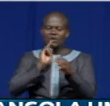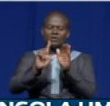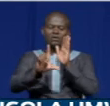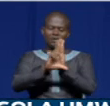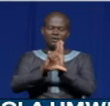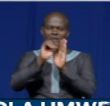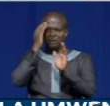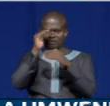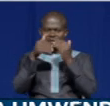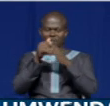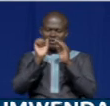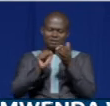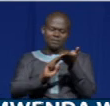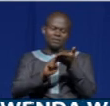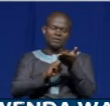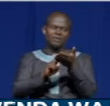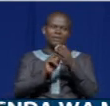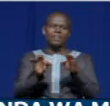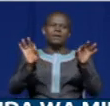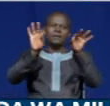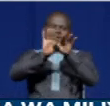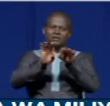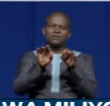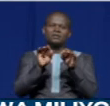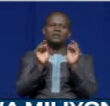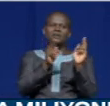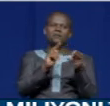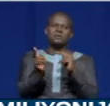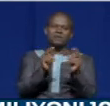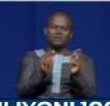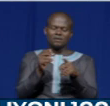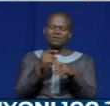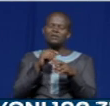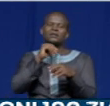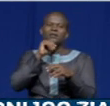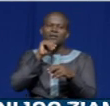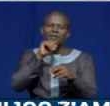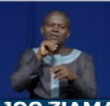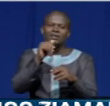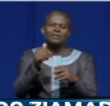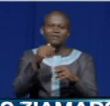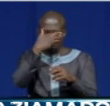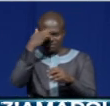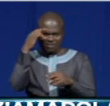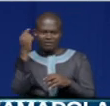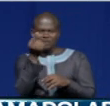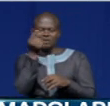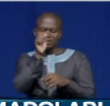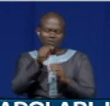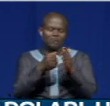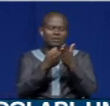kugira ngo bakomeze bakoreshe ku biciro bacuruze ku biciro bisanzwe nta mpamvu n'imwe yatuma